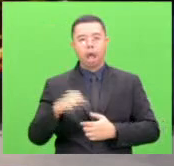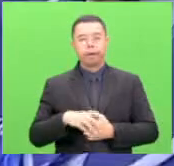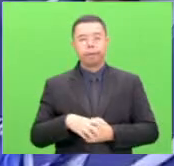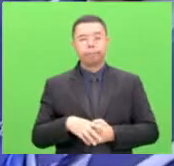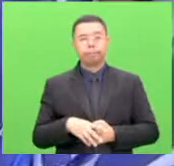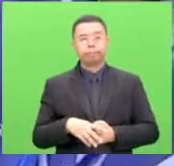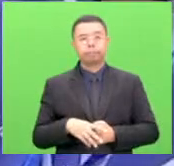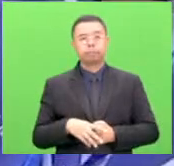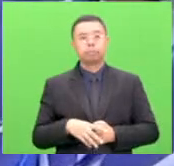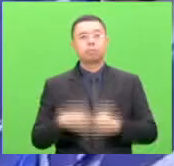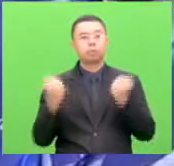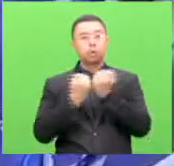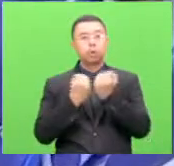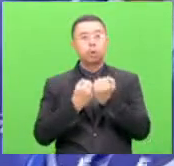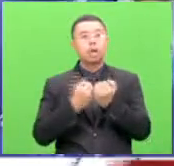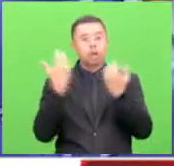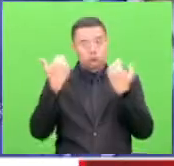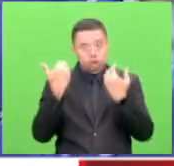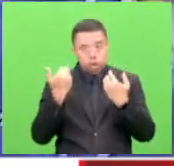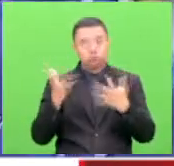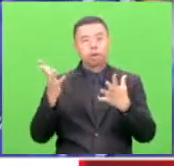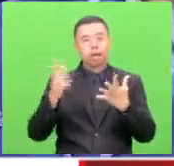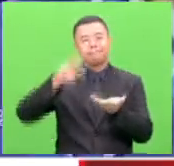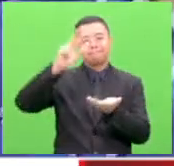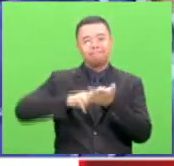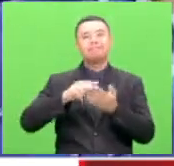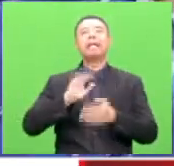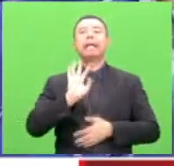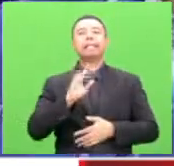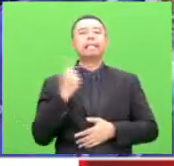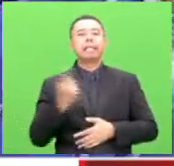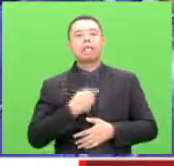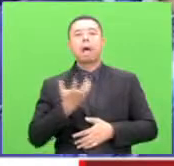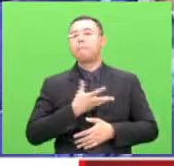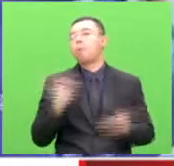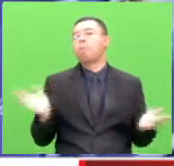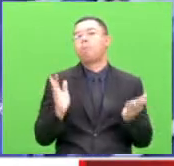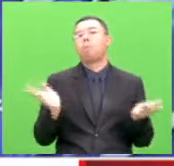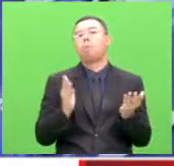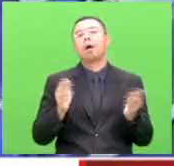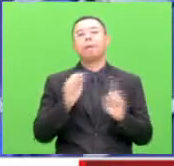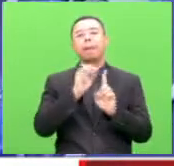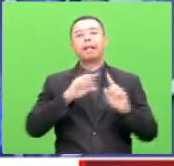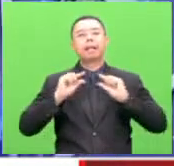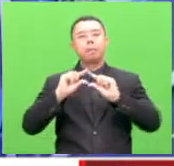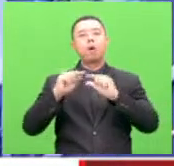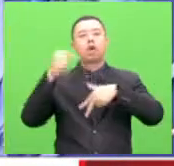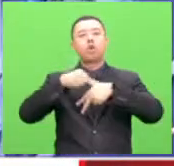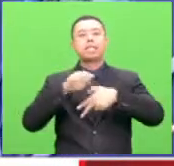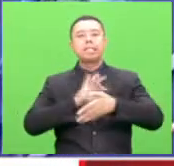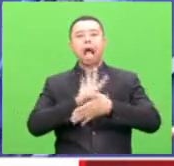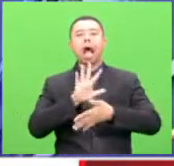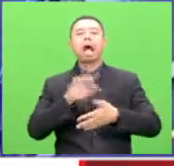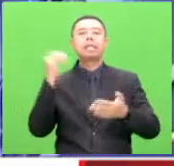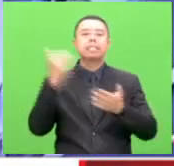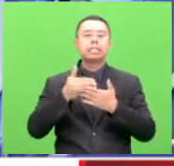Untuk dukungannya tentu kami akan menggerakkan seluruh elemen partai politik, partai kami, Partai Demokrat yang ada di Sulawesi Tengah sampai ke tingkat